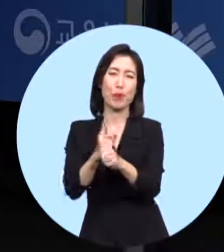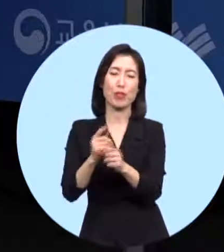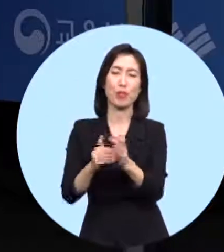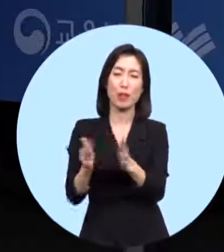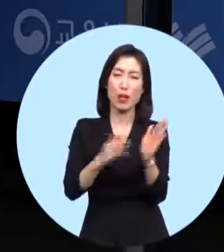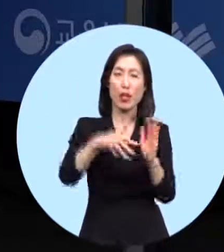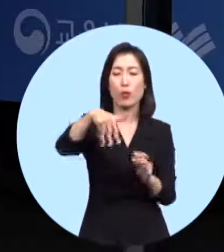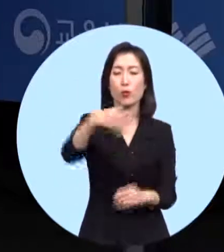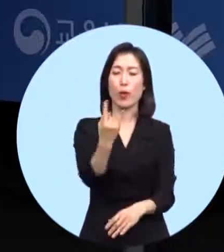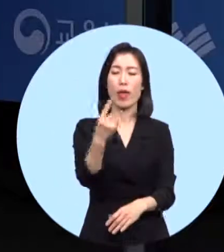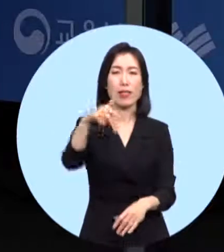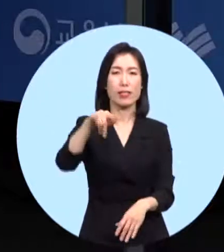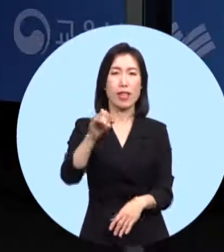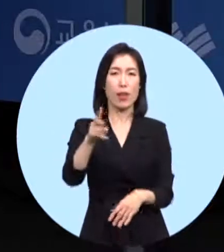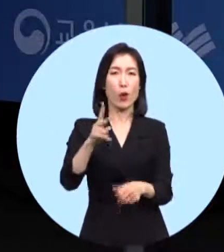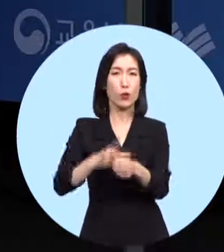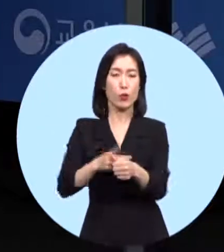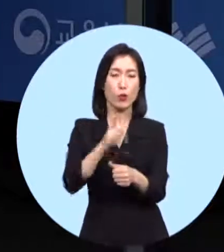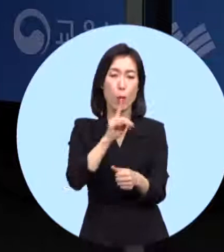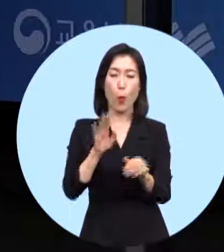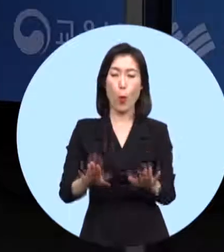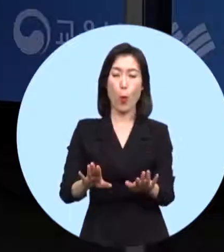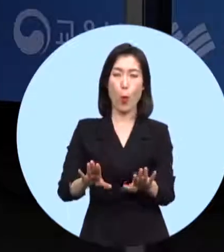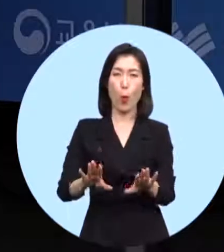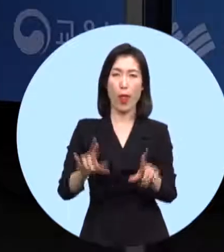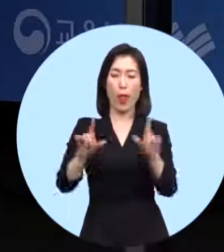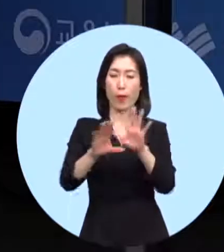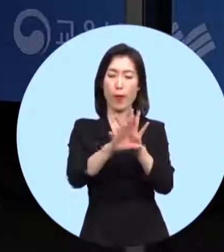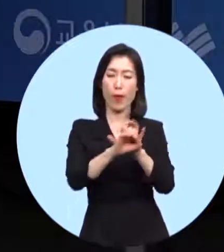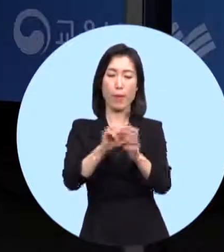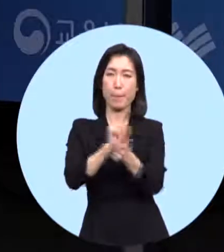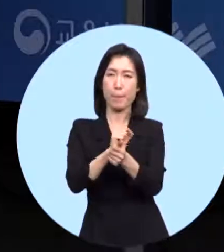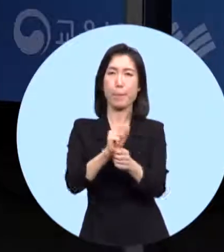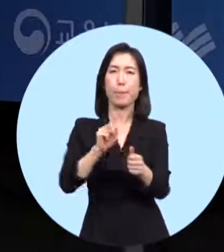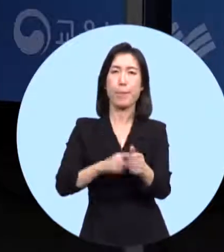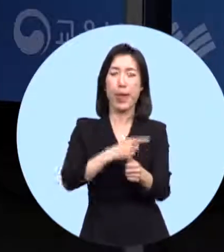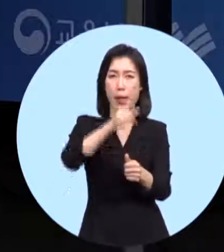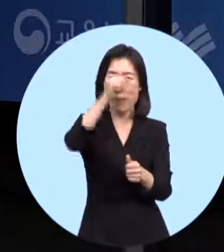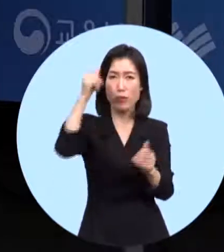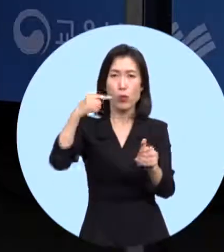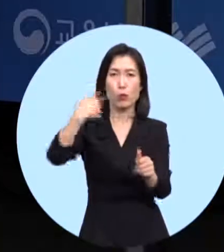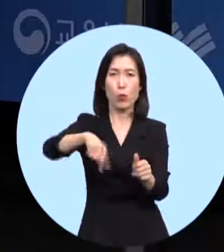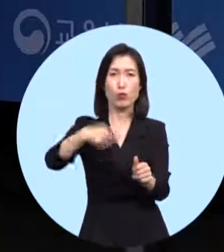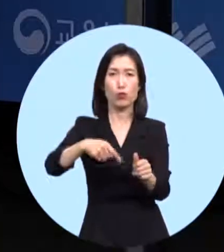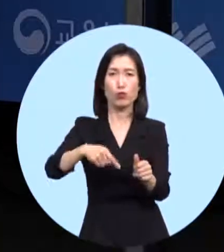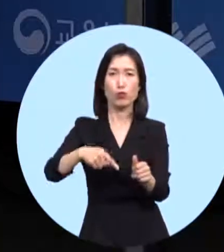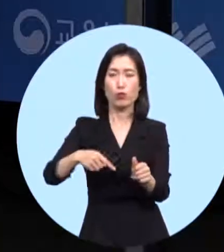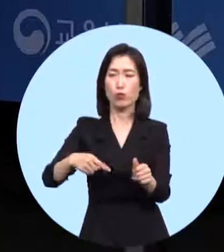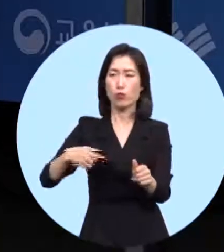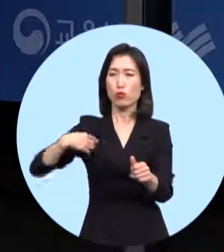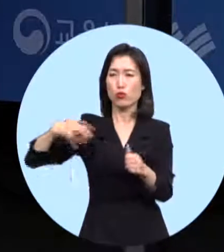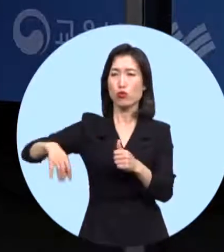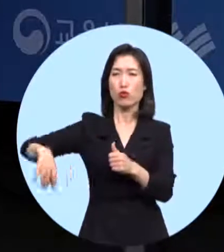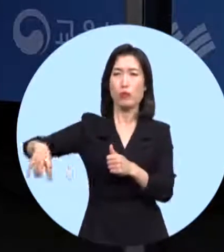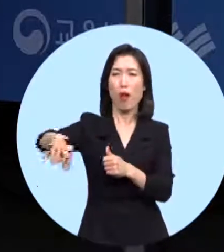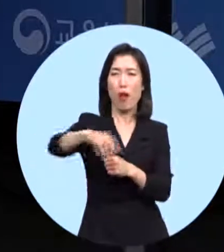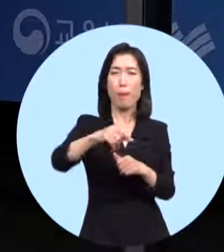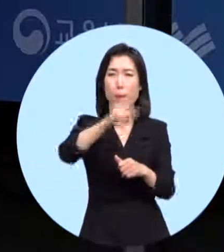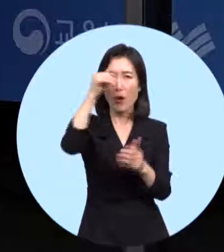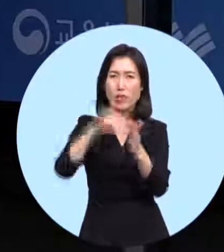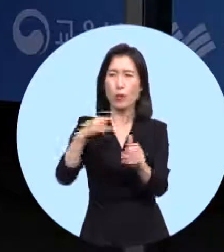최재원 교수님 말씀하셨던 부분이 있죠. 올해 코로나가 때문에 이 평생교육이 우리 주변에 굉장히